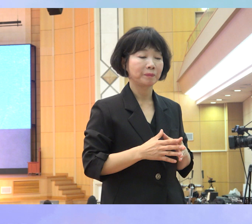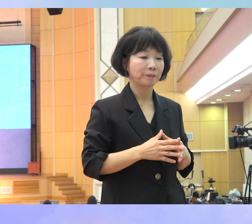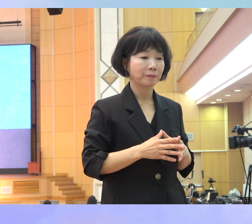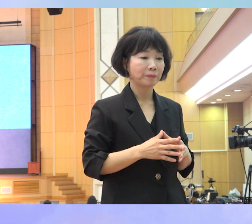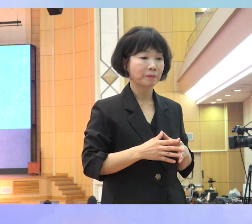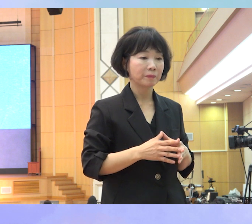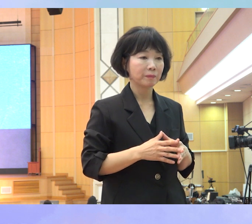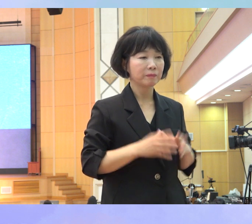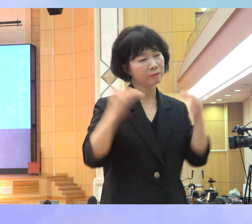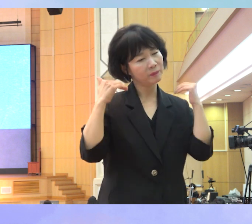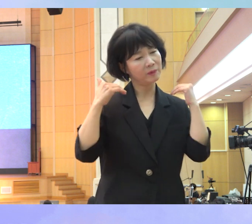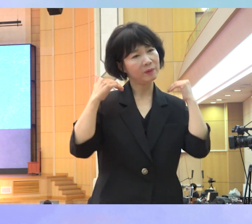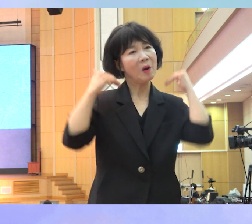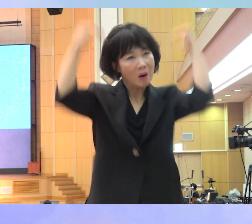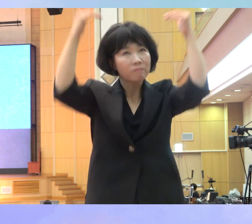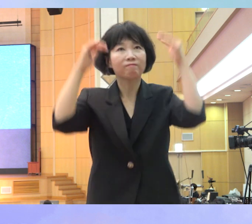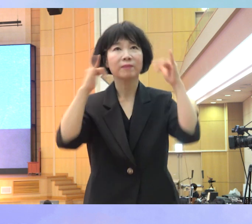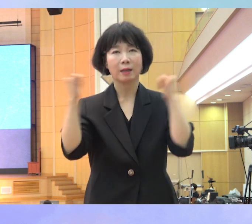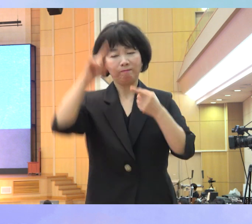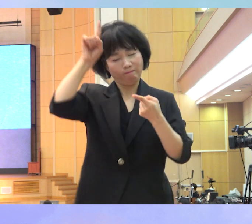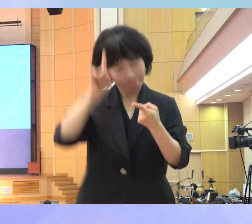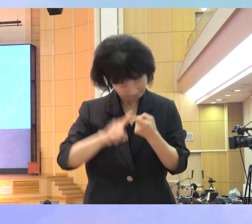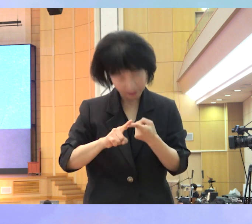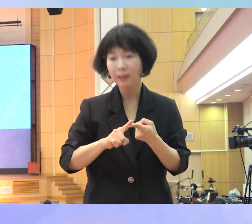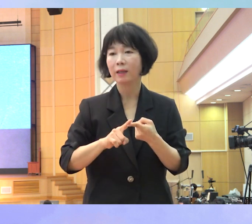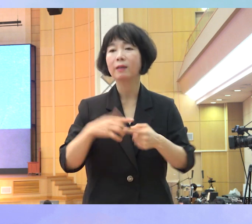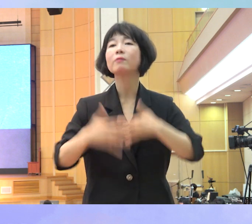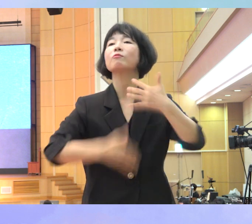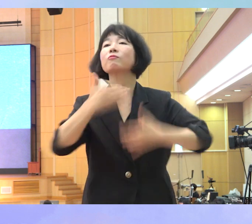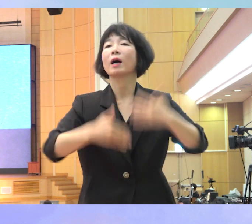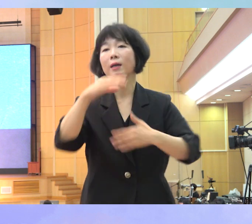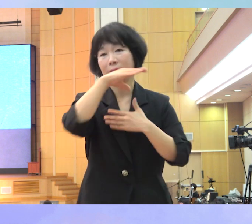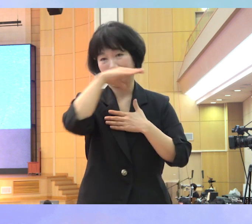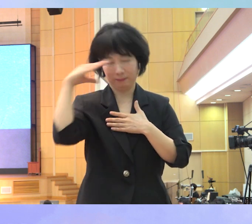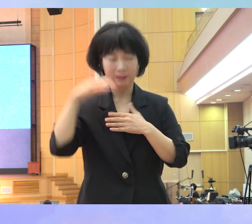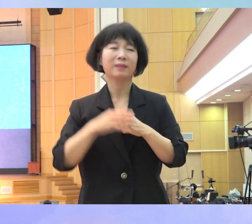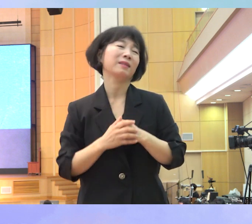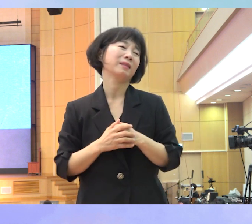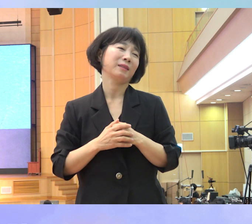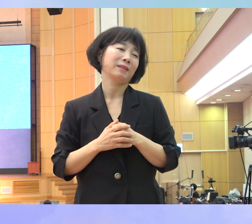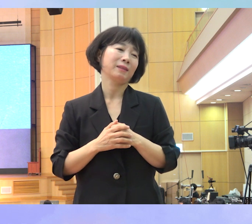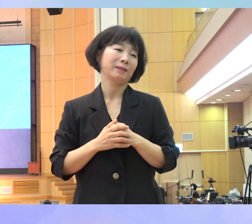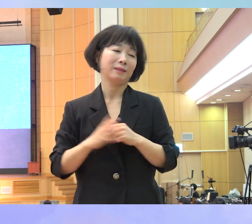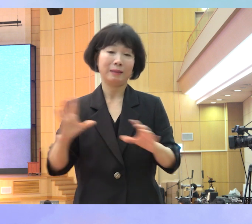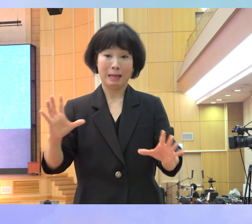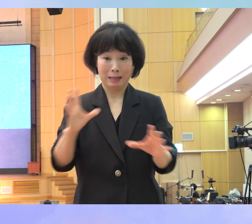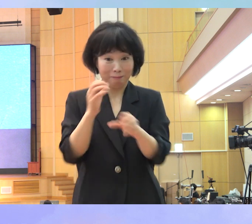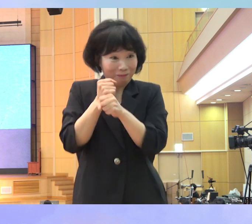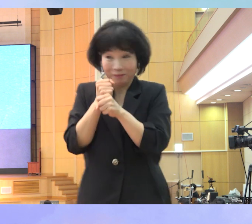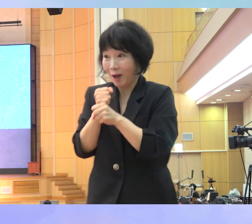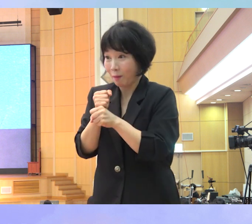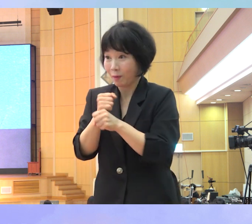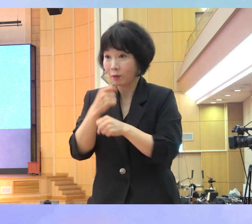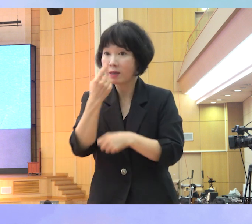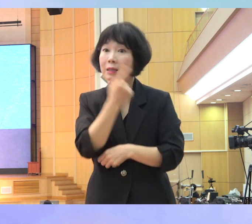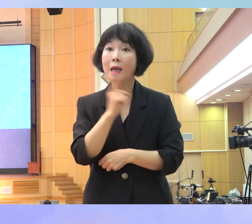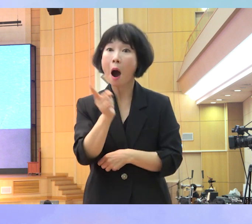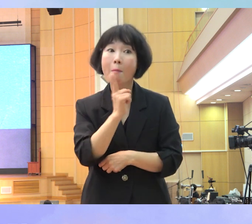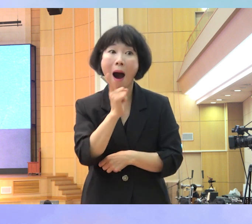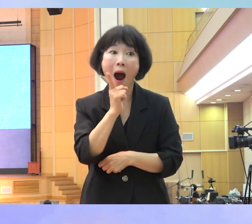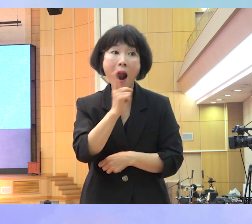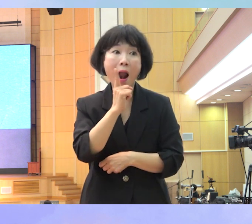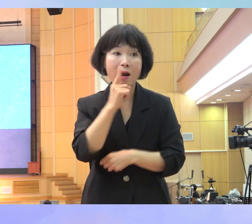언어거든요. 그러니까 오늘 말씀을 간단하게 정리하면요, 말이라는 게 얼마나 힘이